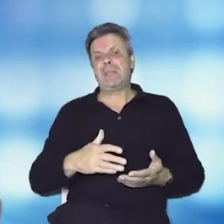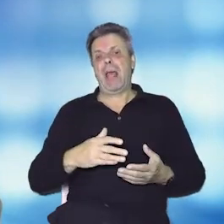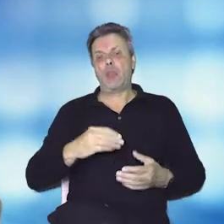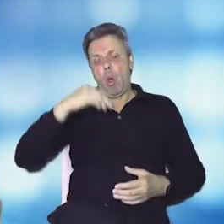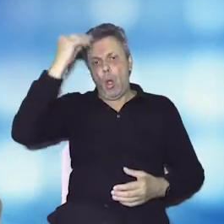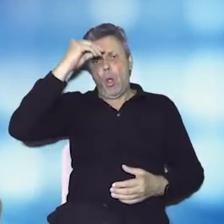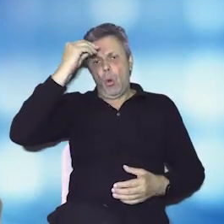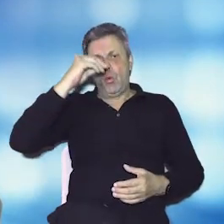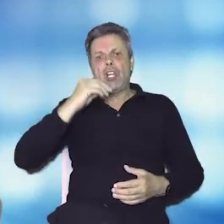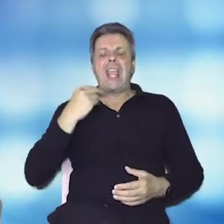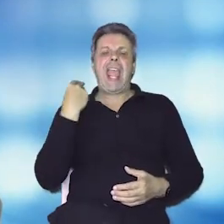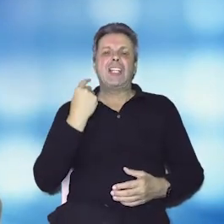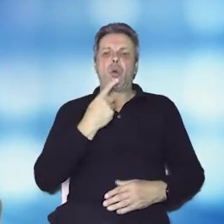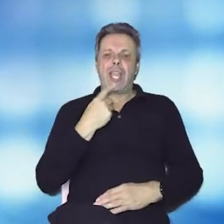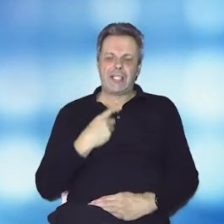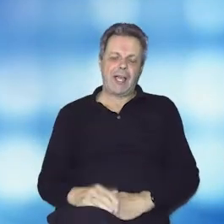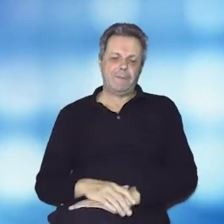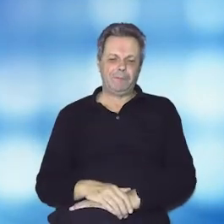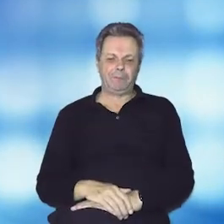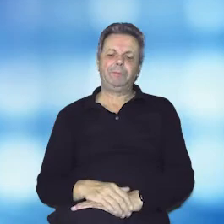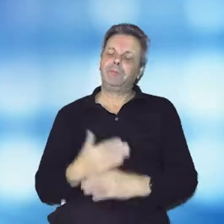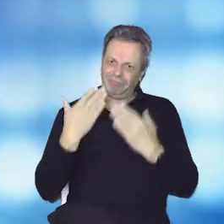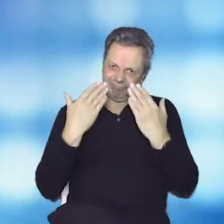jezika. Bili ste divni. Hvala.